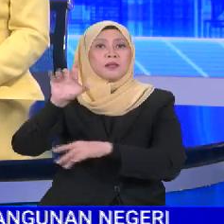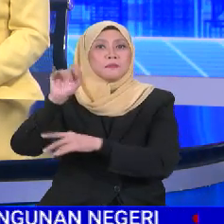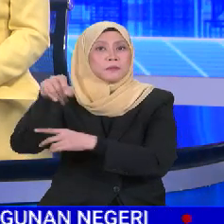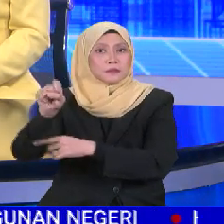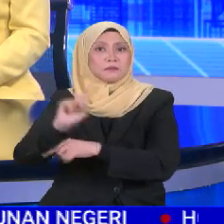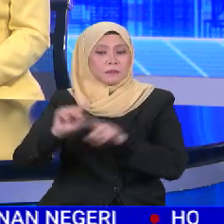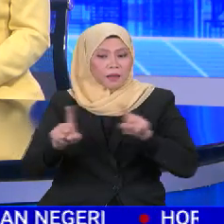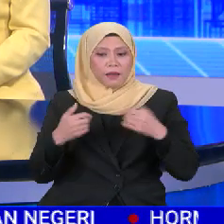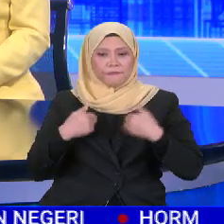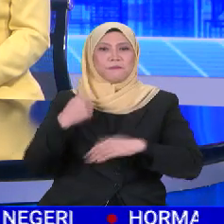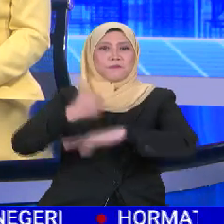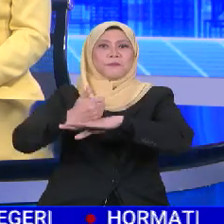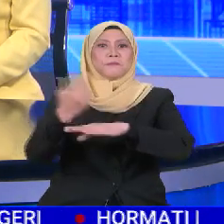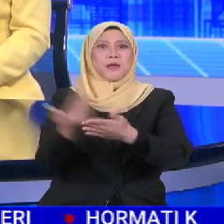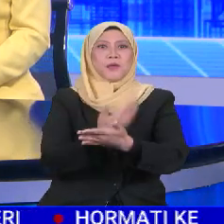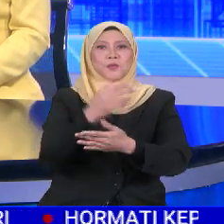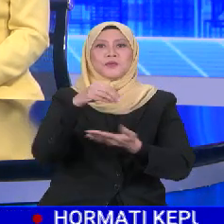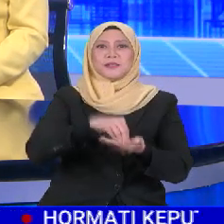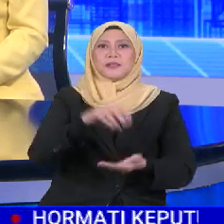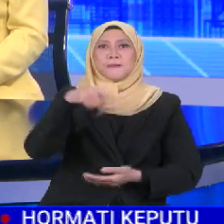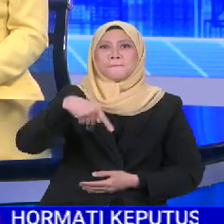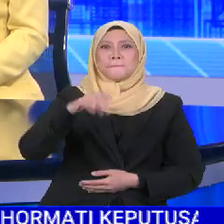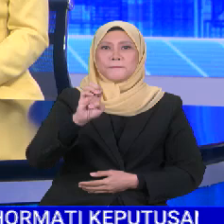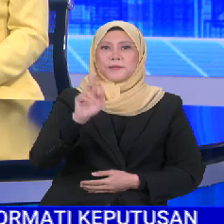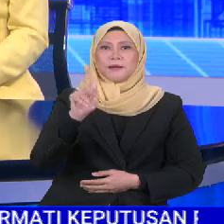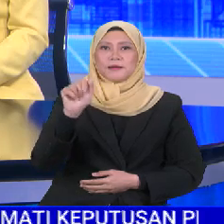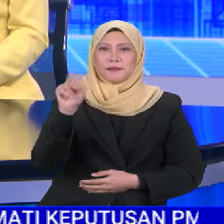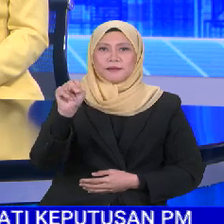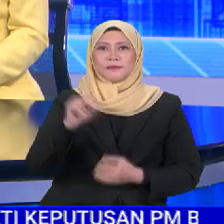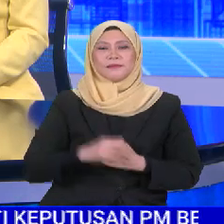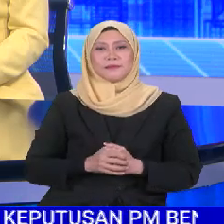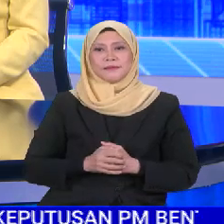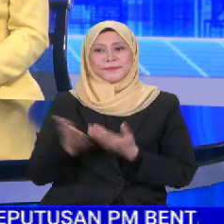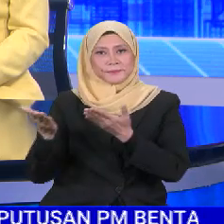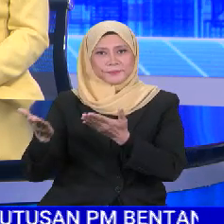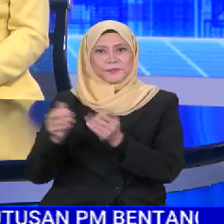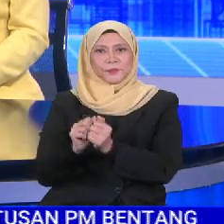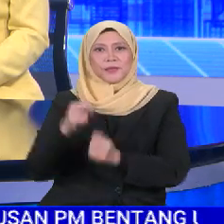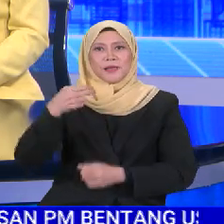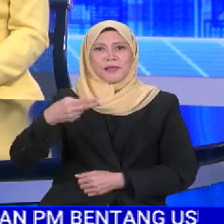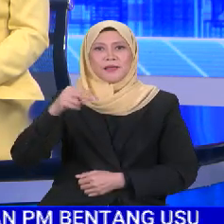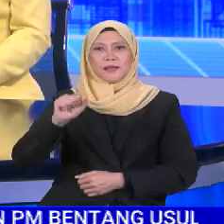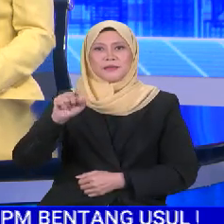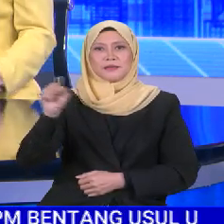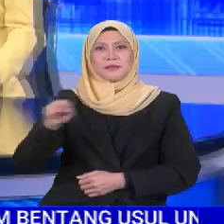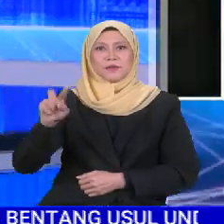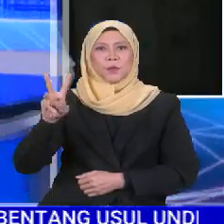satu PPS baru dibuka di Pekan. Kita langsung bersama pula Hazwan Azman di Kuantan.